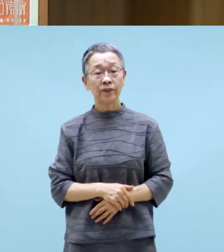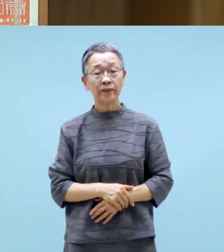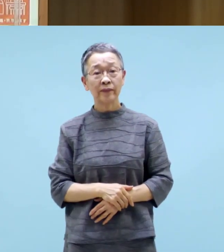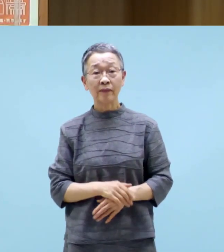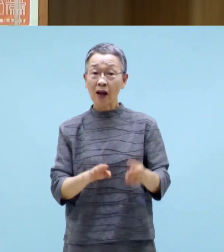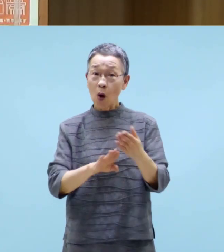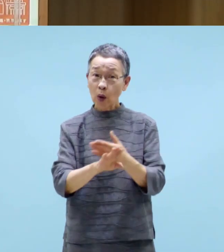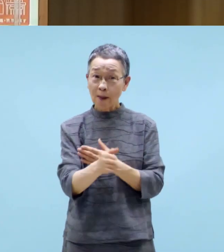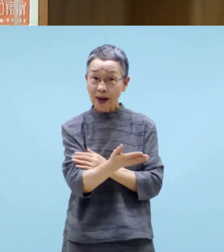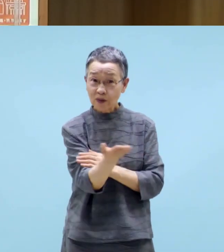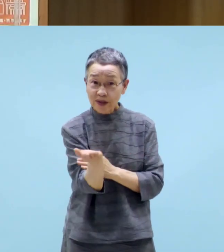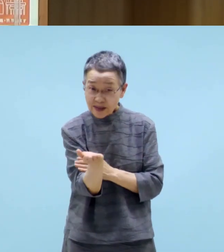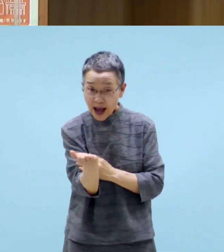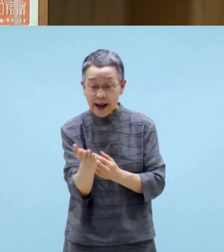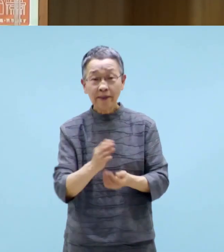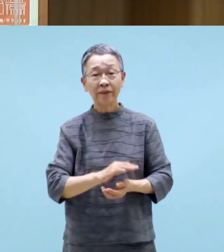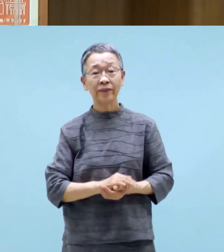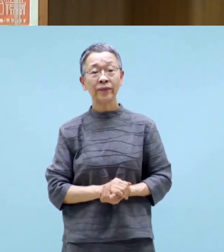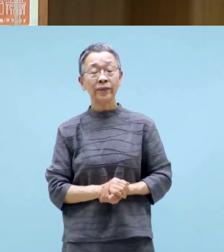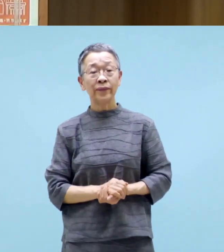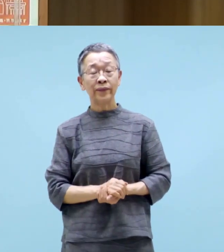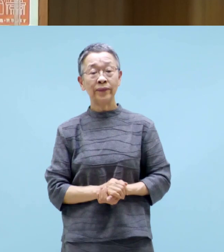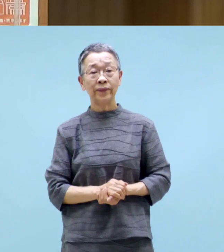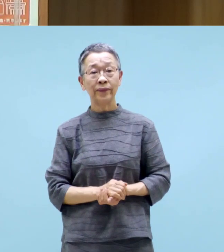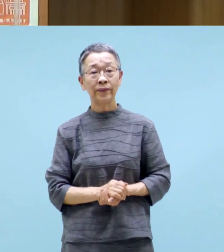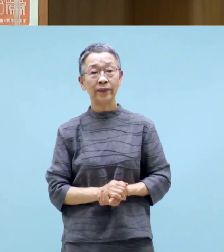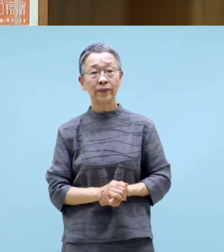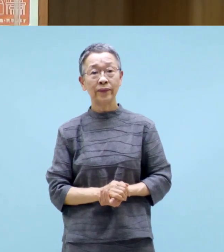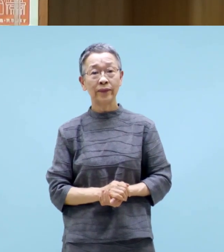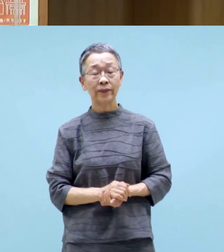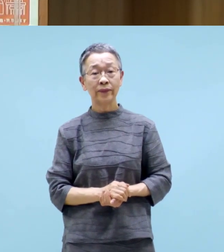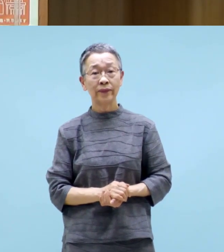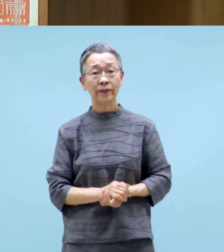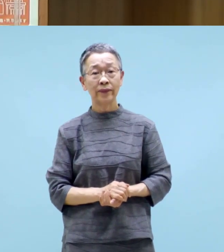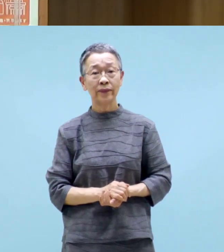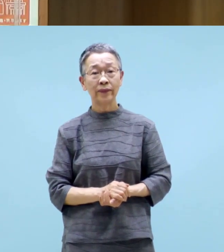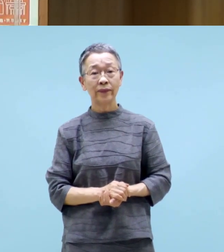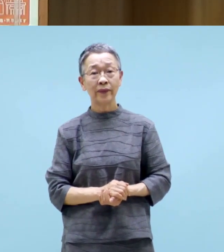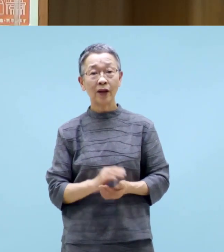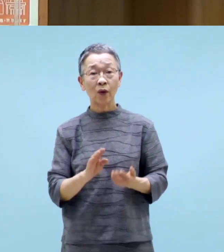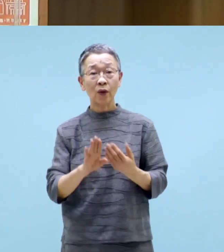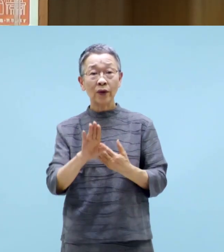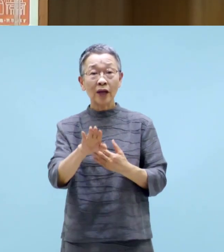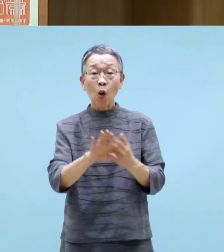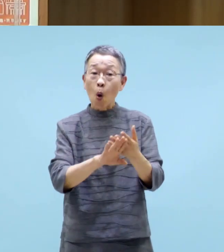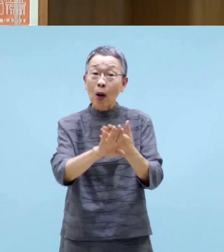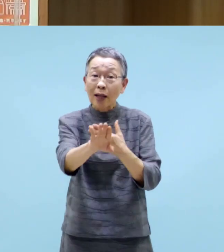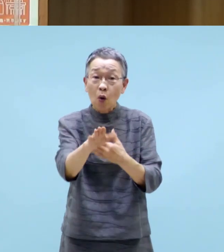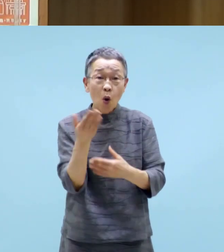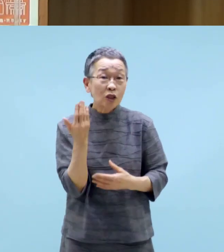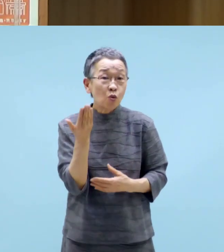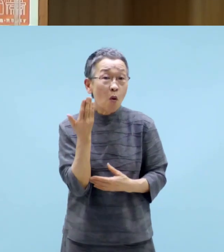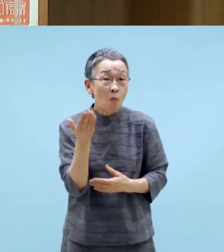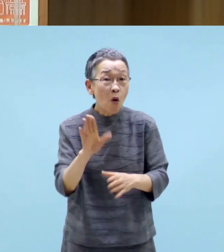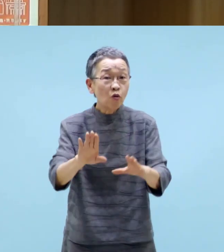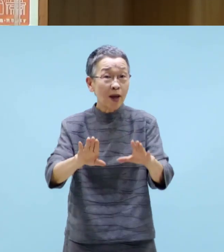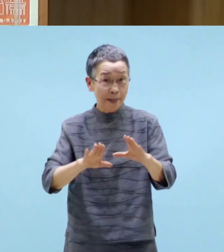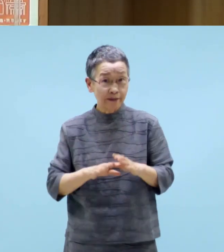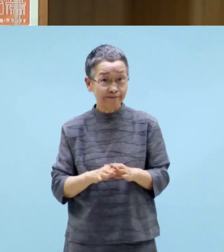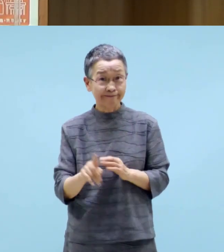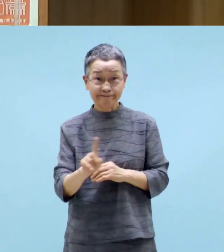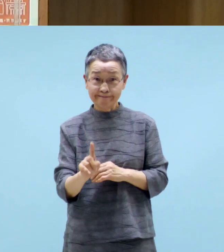プランに関してございますか。よろしいですか。それではここからは、その他のご質問をお受けしたいと思います。ございます